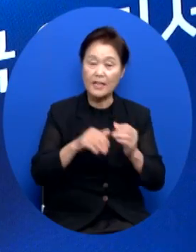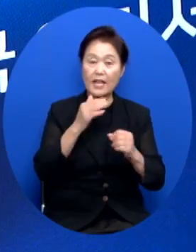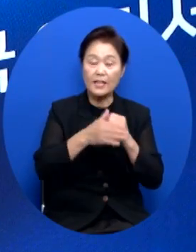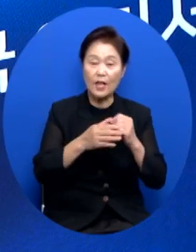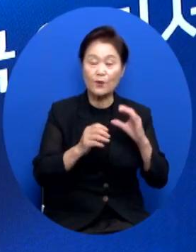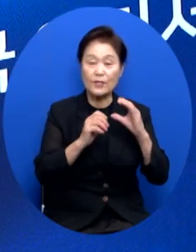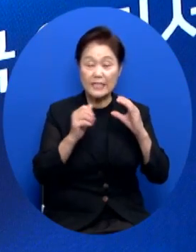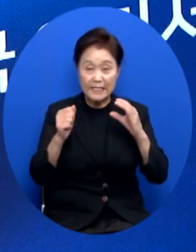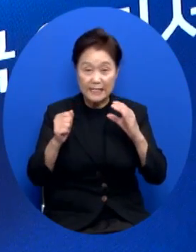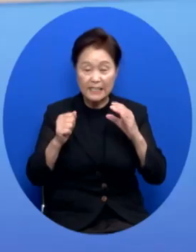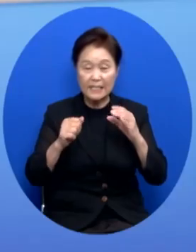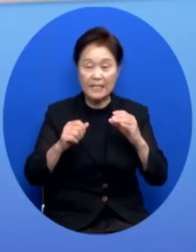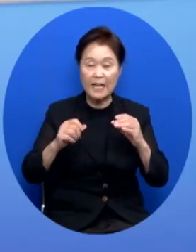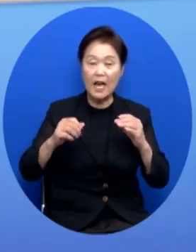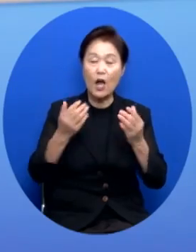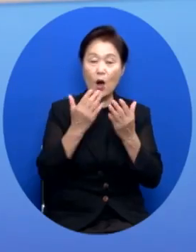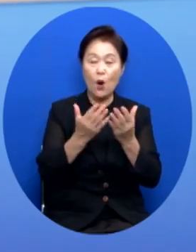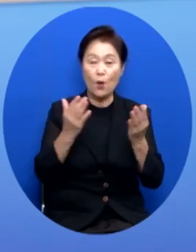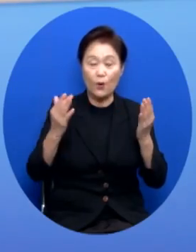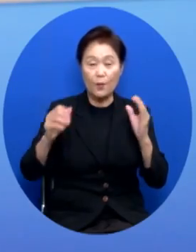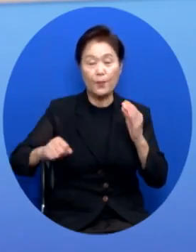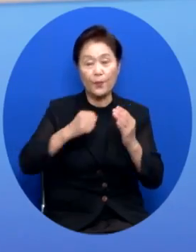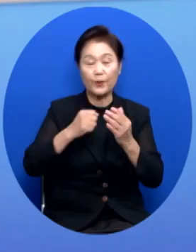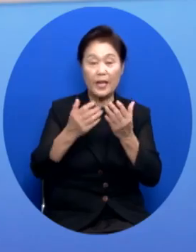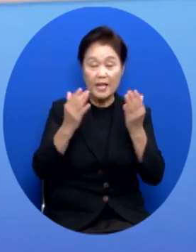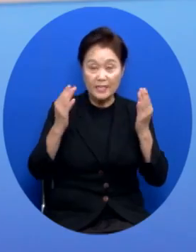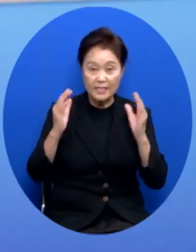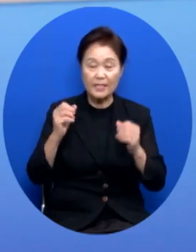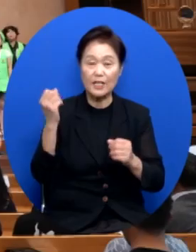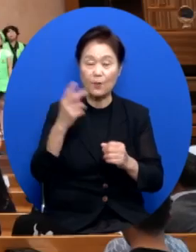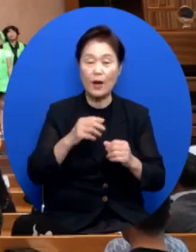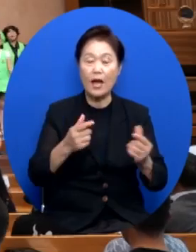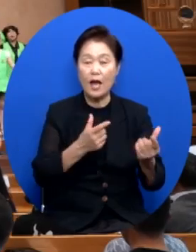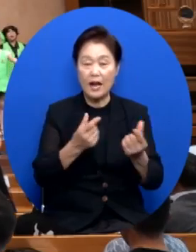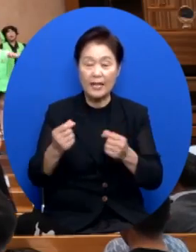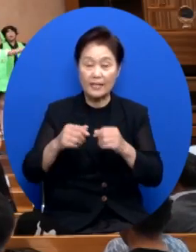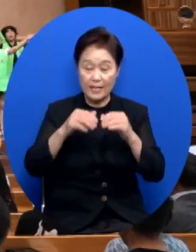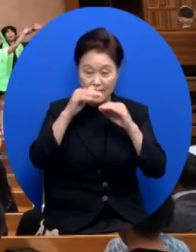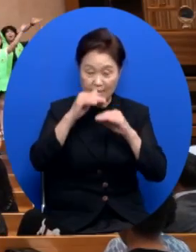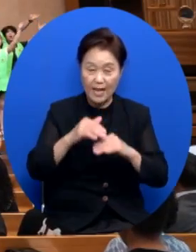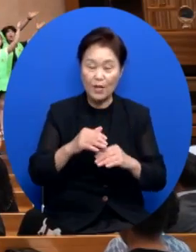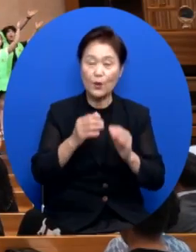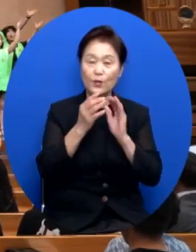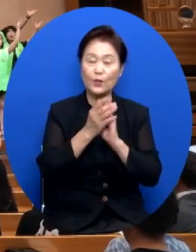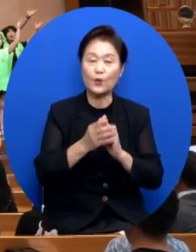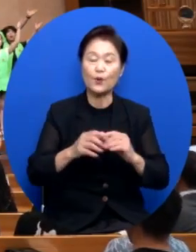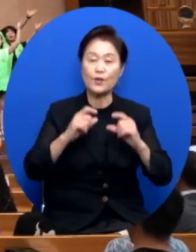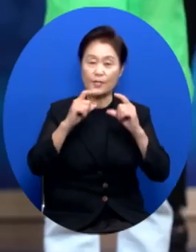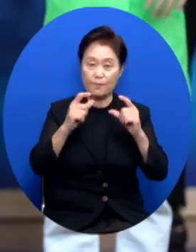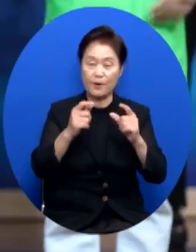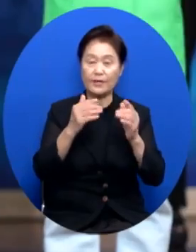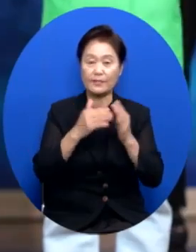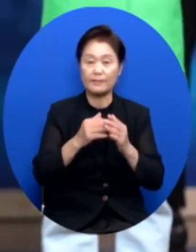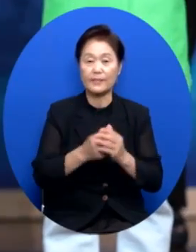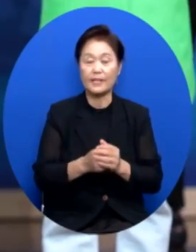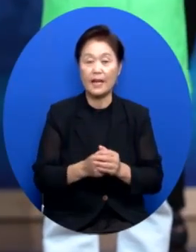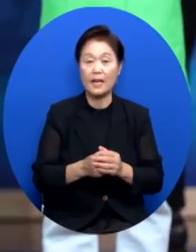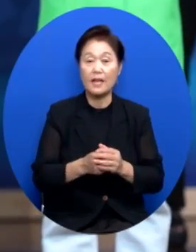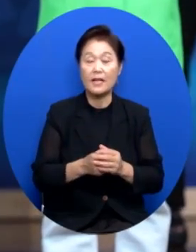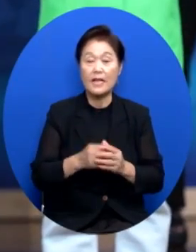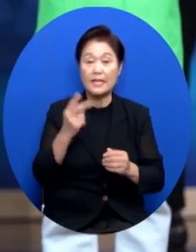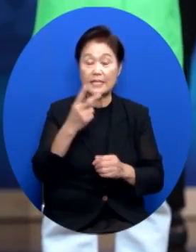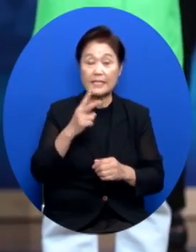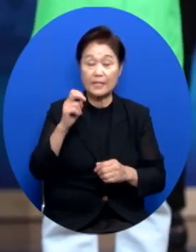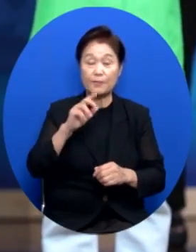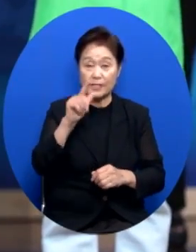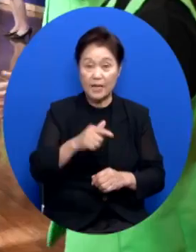CTS 글로리아 오케스트라의 문화 공연에 이어 공동 기도문을 합심해 읽으며 선포하는 시간을 가졌습니다. 한편